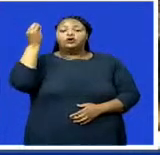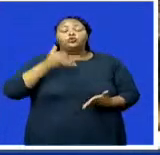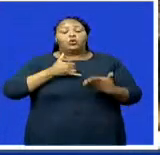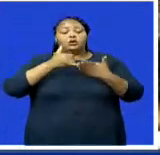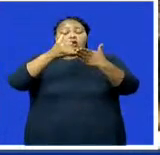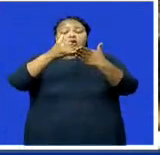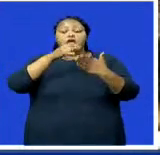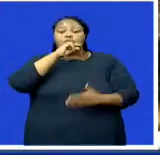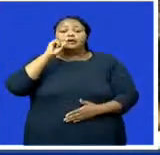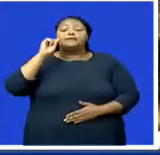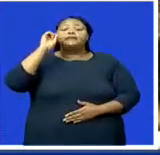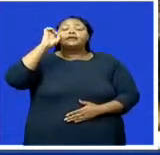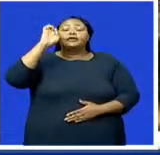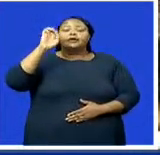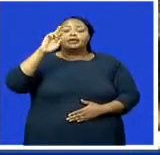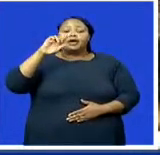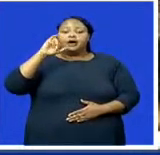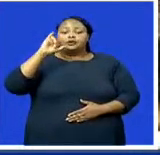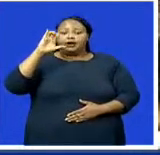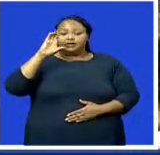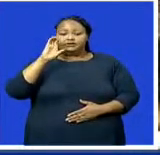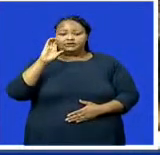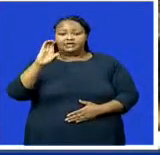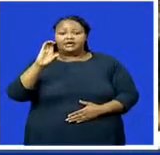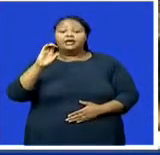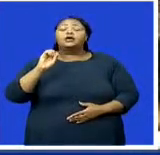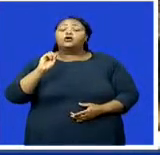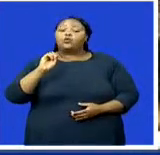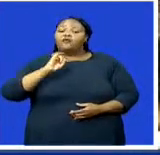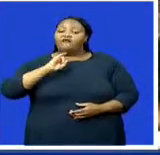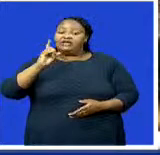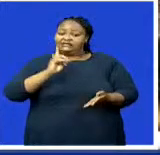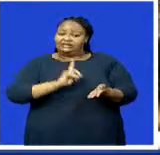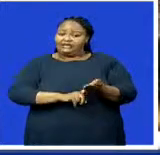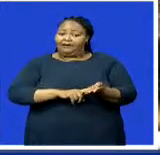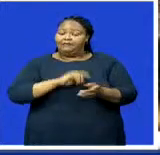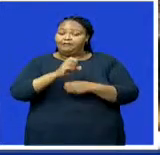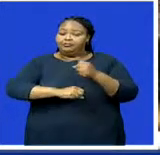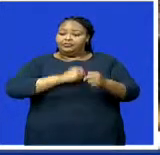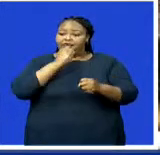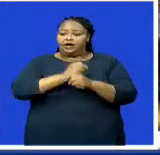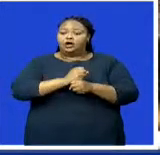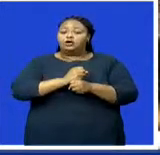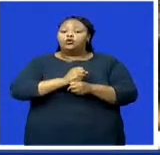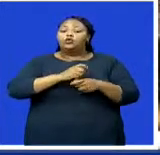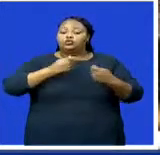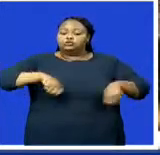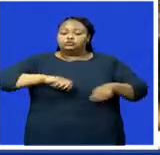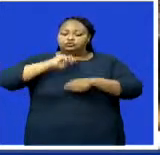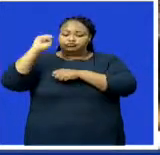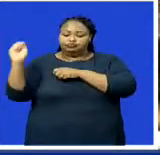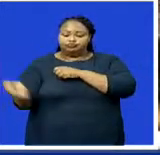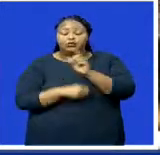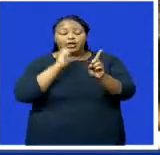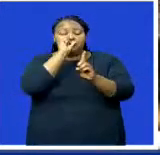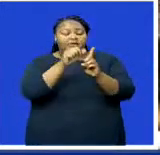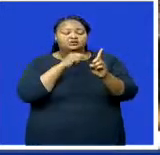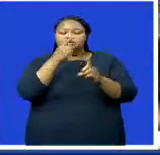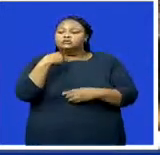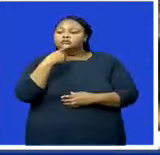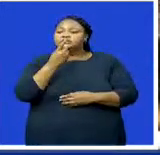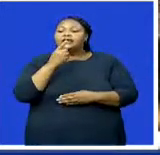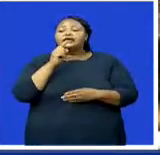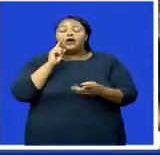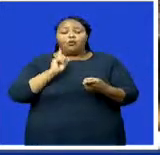Insurance Corporation yekucala kulomnyaka emidlalweni wegaluva. Mathonsi uthi usitwe kudlala ngetikhandla ukuthi akhone kuphumelela kulendzebe.